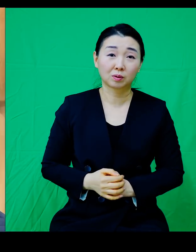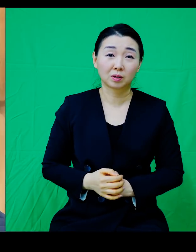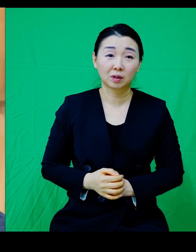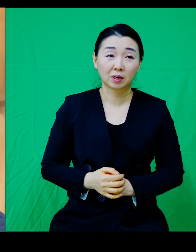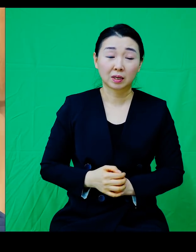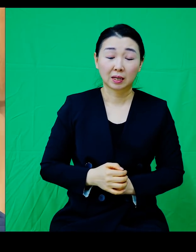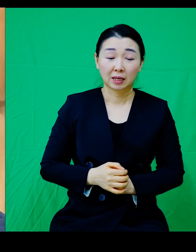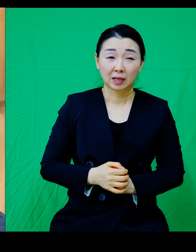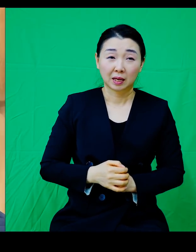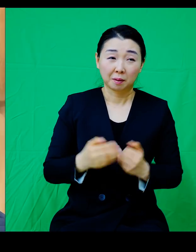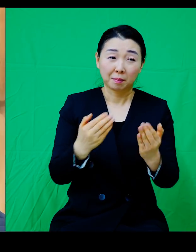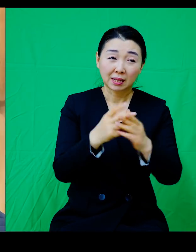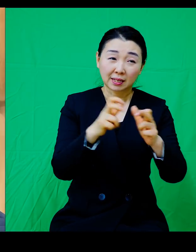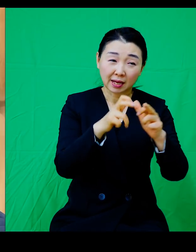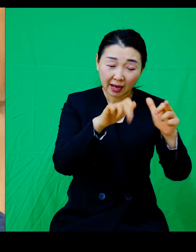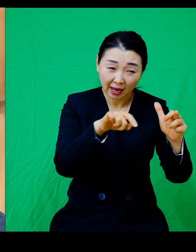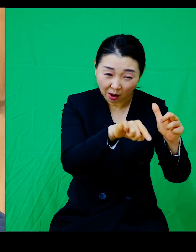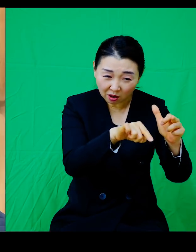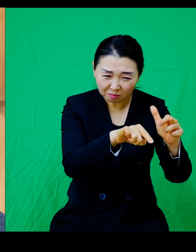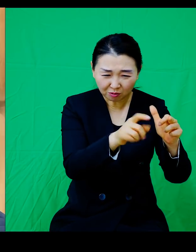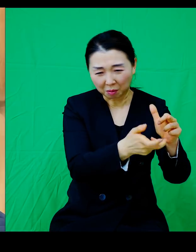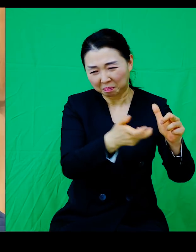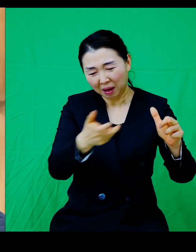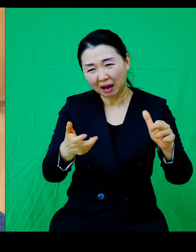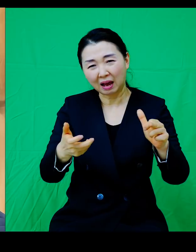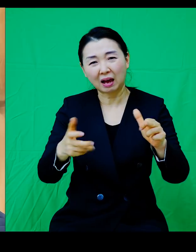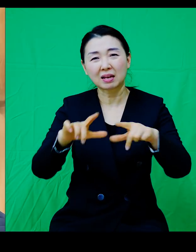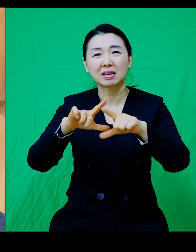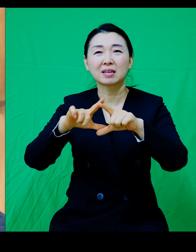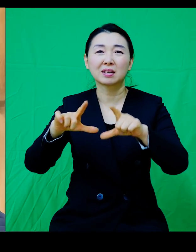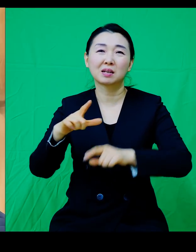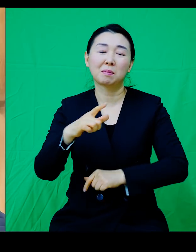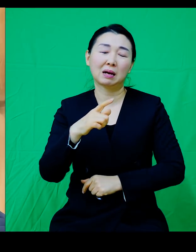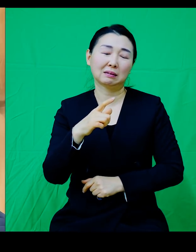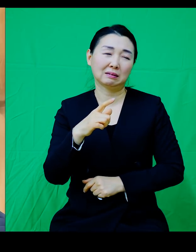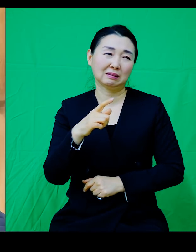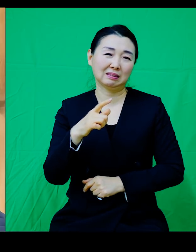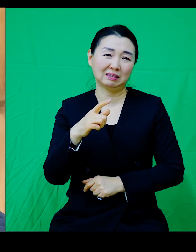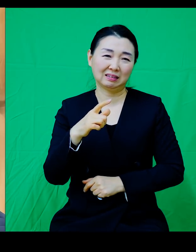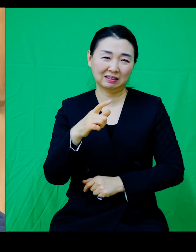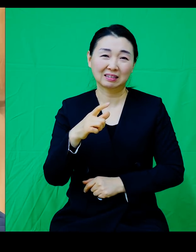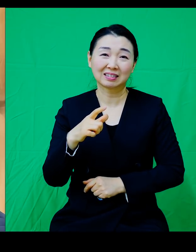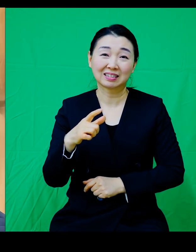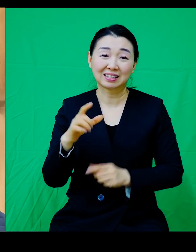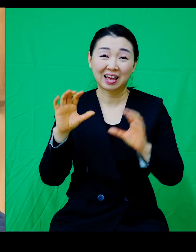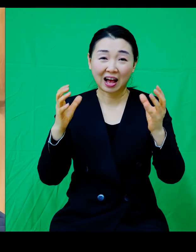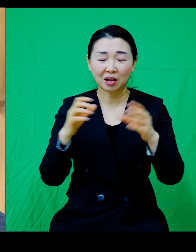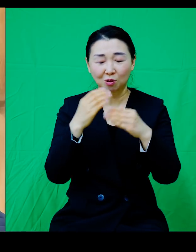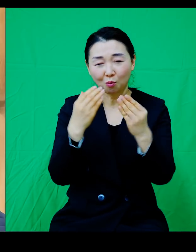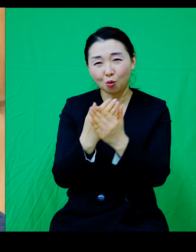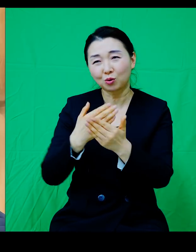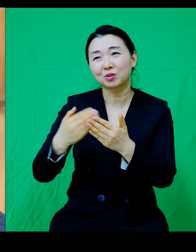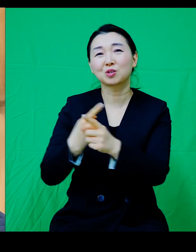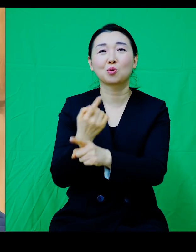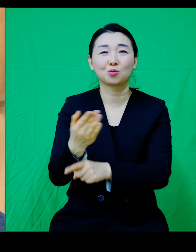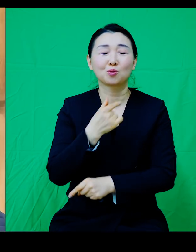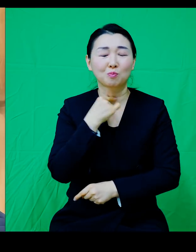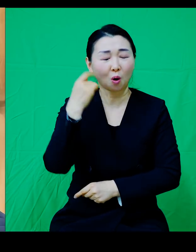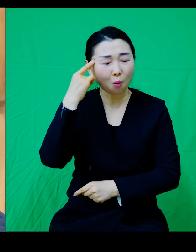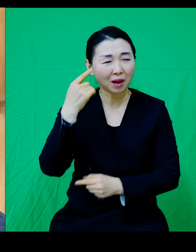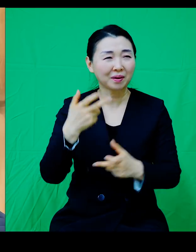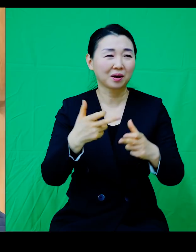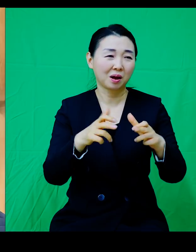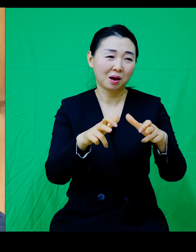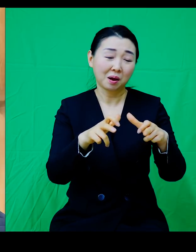쪽으로 관심이 자꾸 옮겨가는 거죠. 그래서 발달장애 친구들은 이제 그만 만나고 싶다. 그렇게 좀